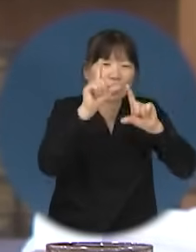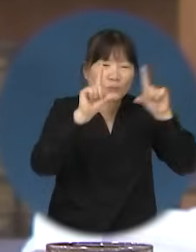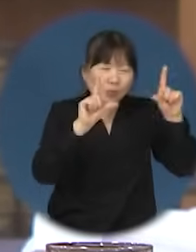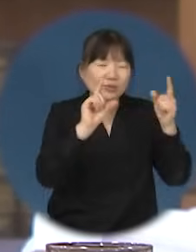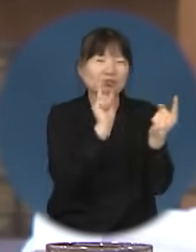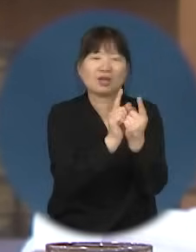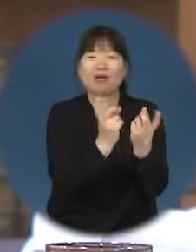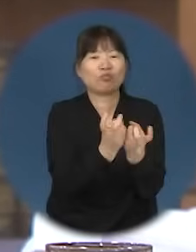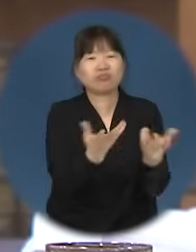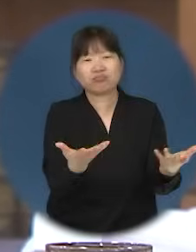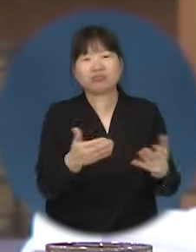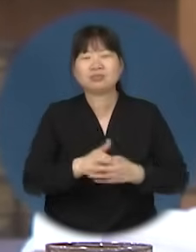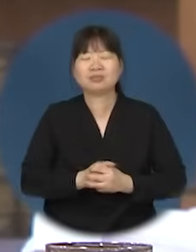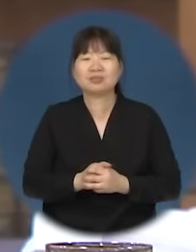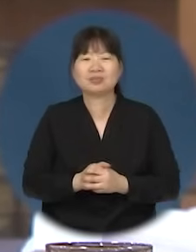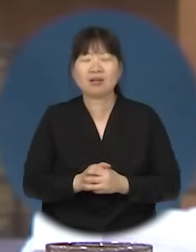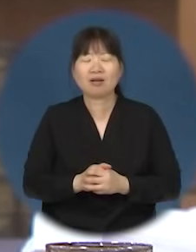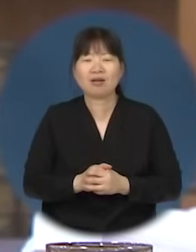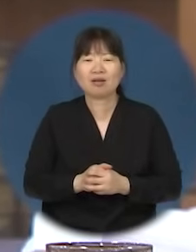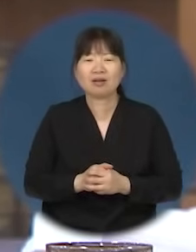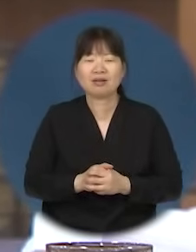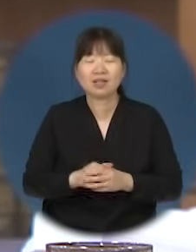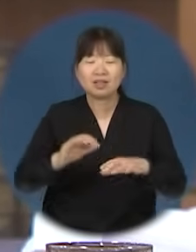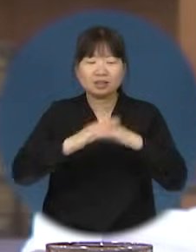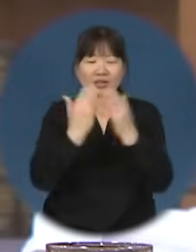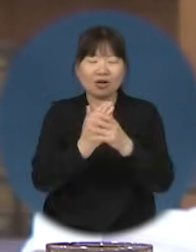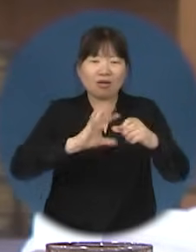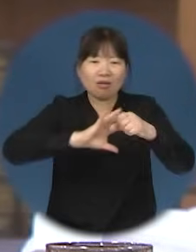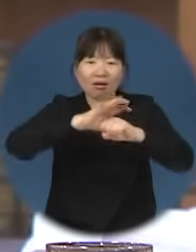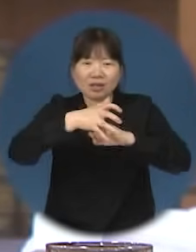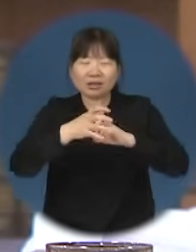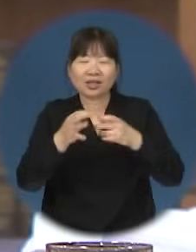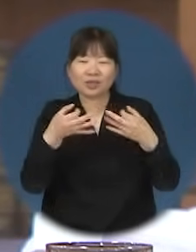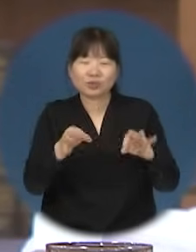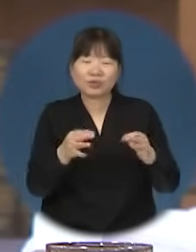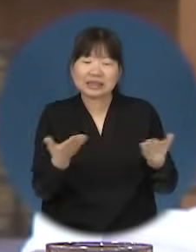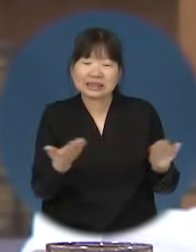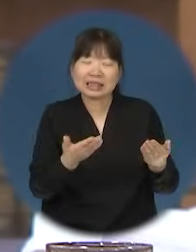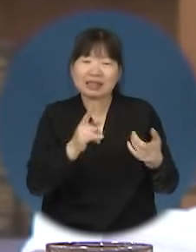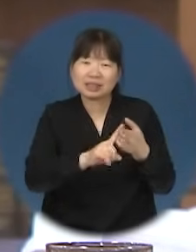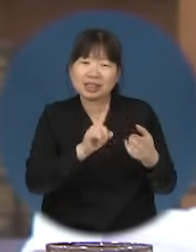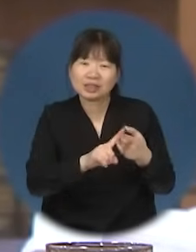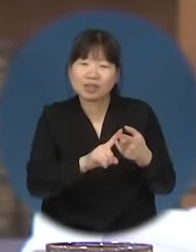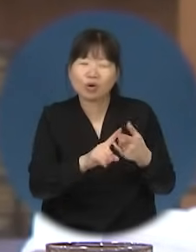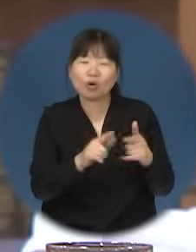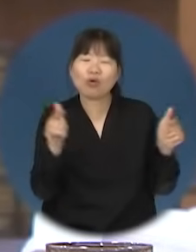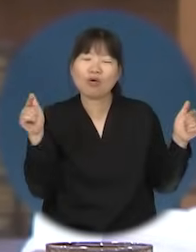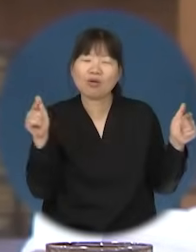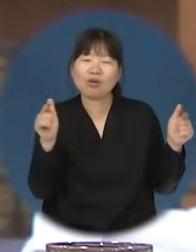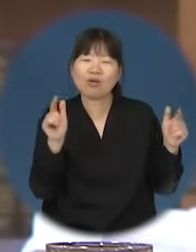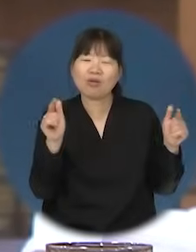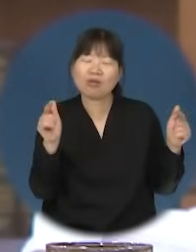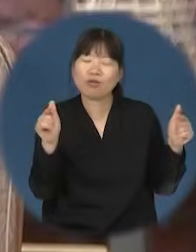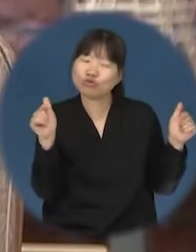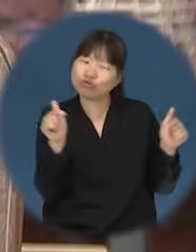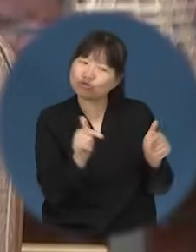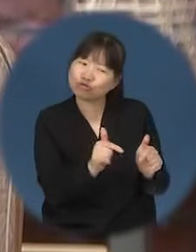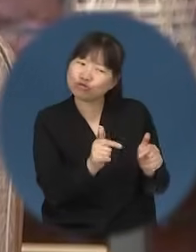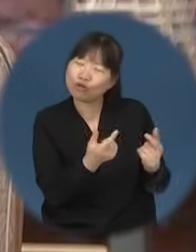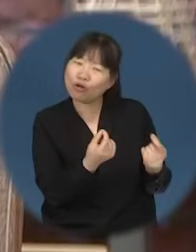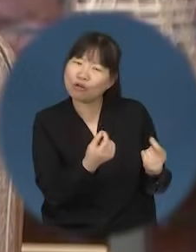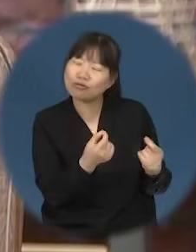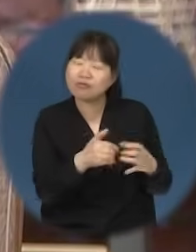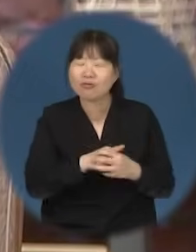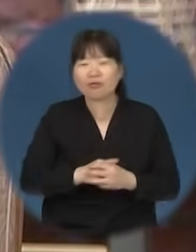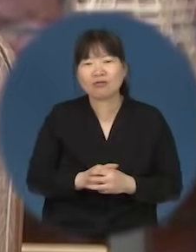가질 수밖에 없네요. 예, 맞습니다. 전 세계적으로 금융업이라고 하는 그 업종은 줄어들겠네요. 제가 볼 때.